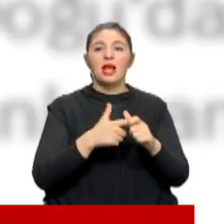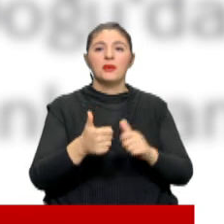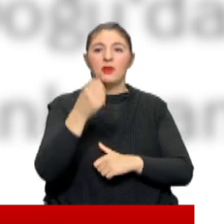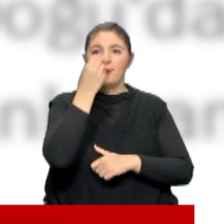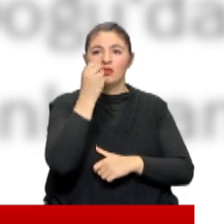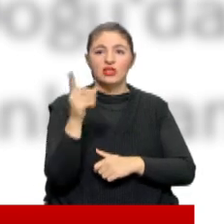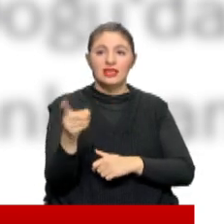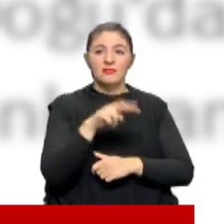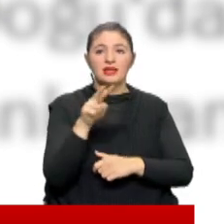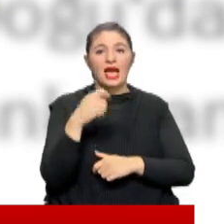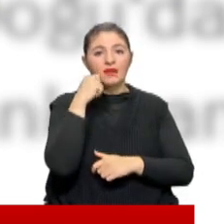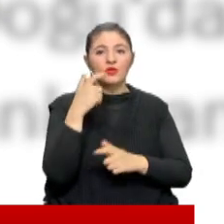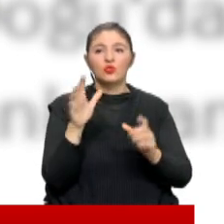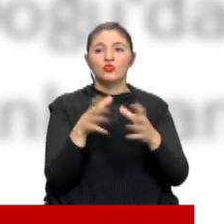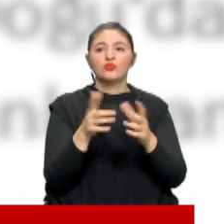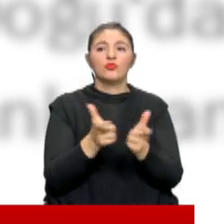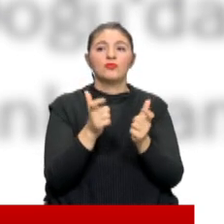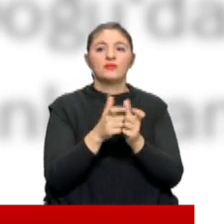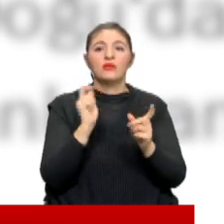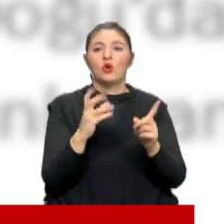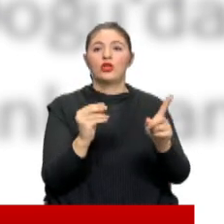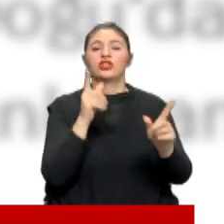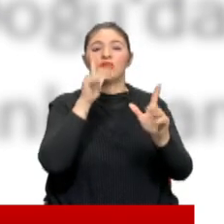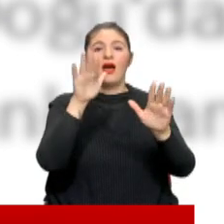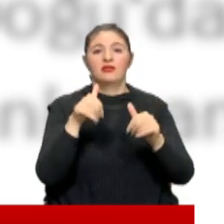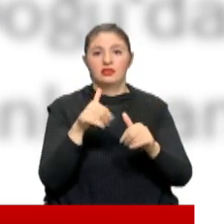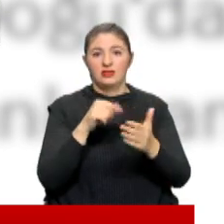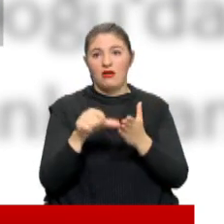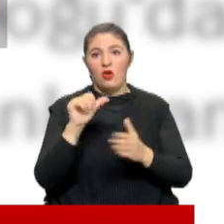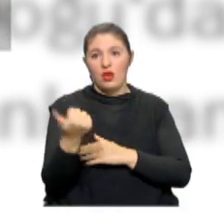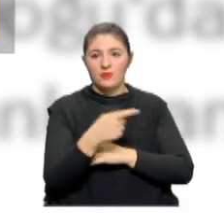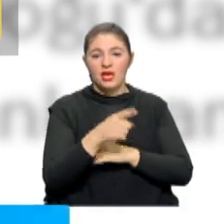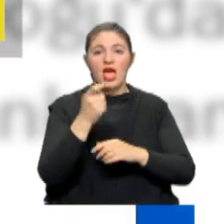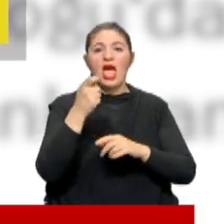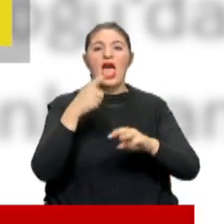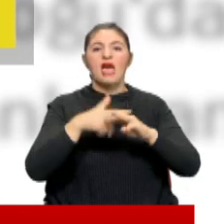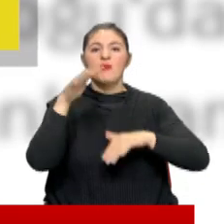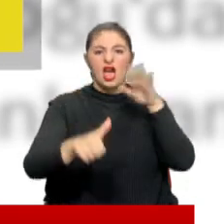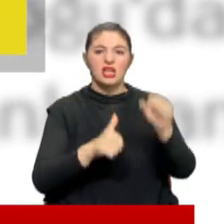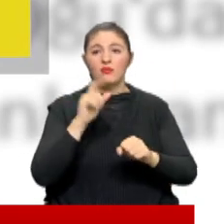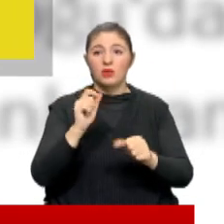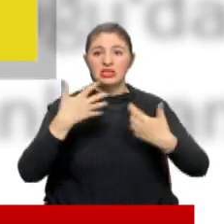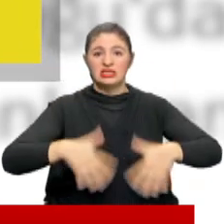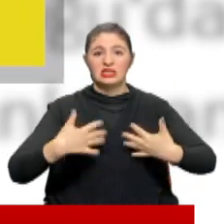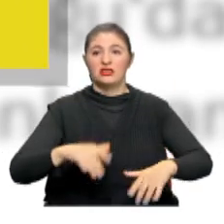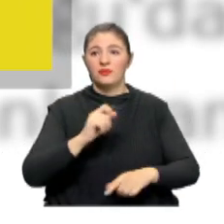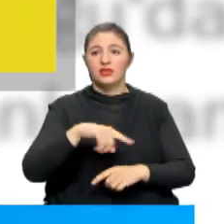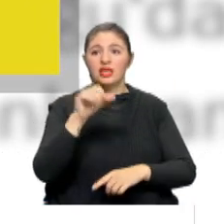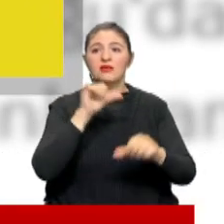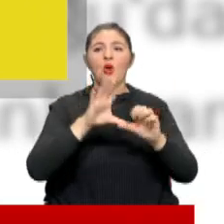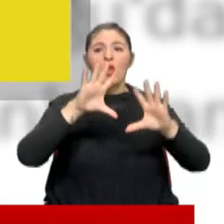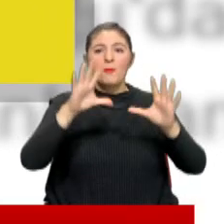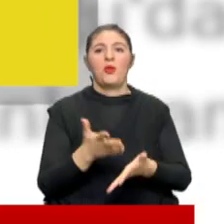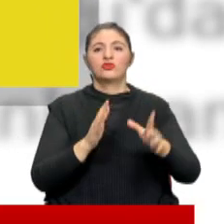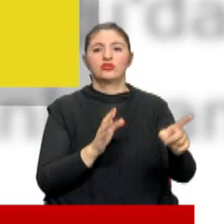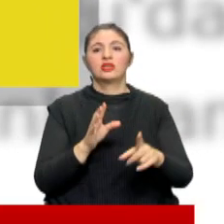Sayın Devlet Bahçeli'nin 22 Ekim'de Grup toplantımızda yapmış olduğu tarihi Çağrı emperyalizmi öyle bir telaşlandırdı kimyasını öyle